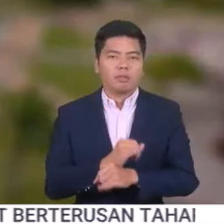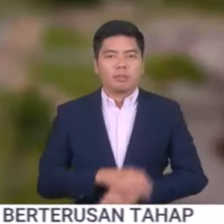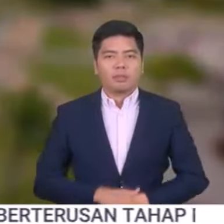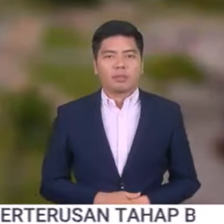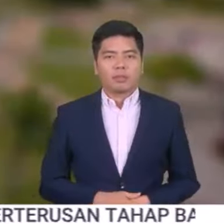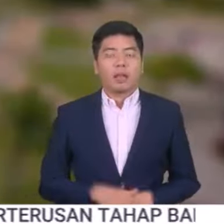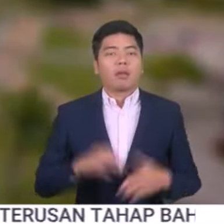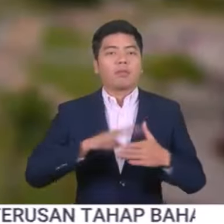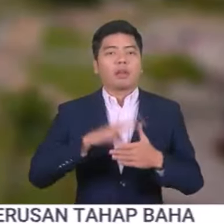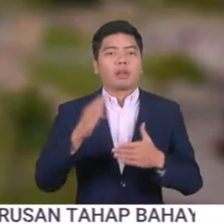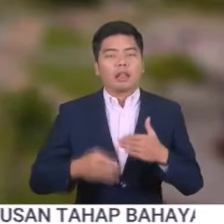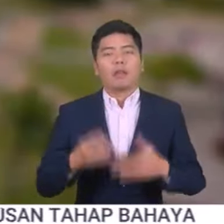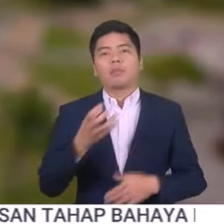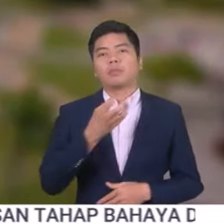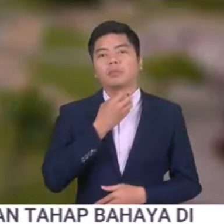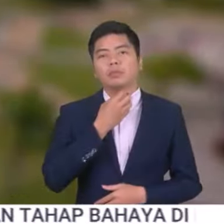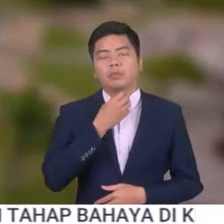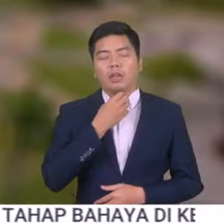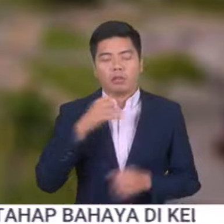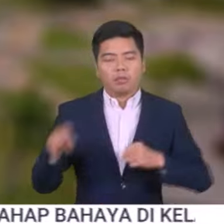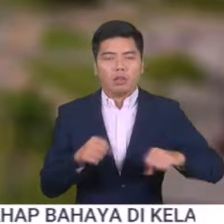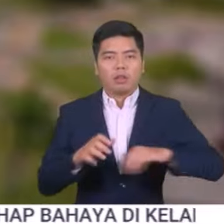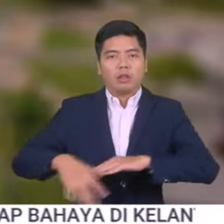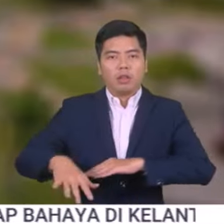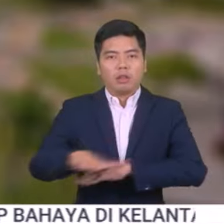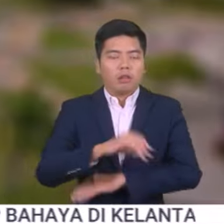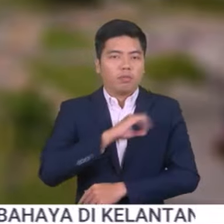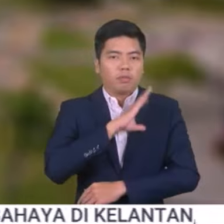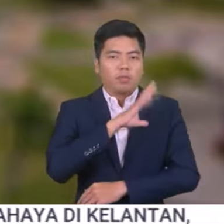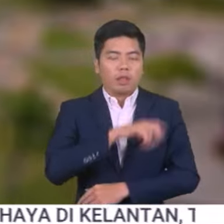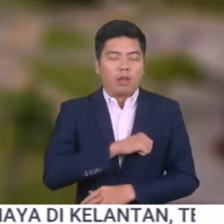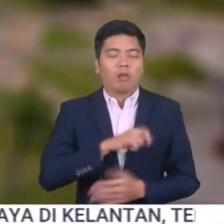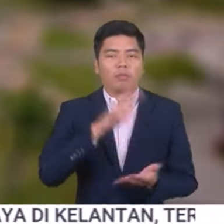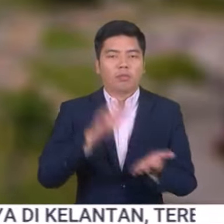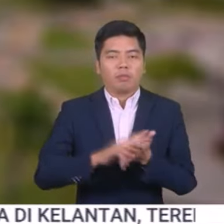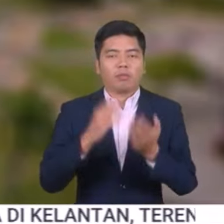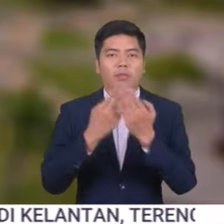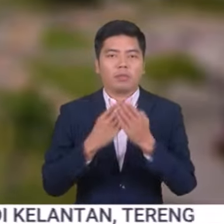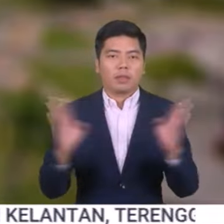paparan berita dari Perak, dari sungai hingga ke segara. Palestin